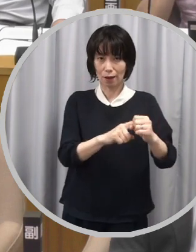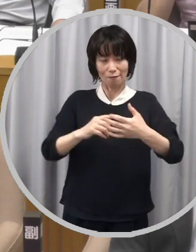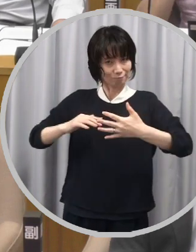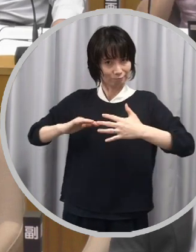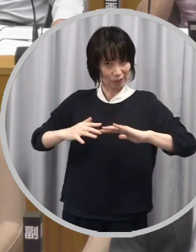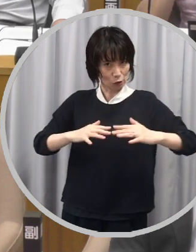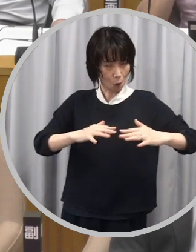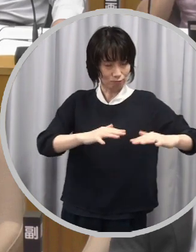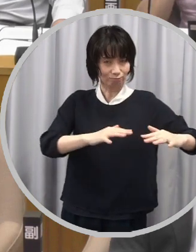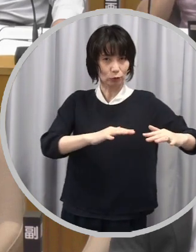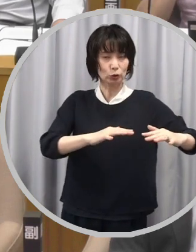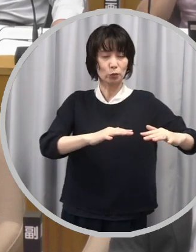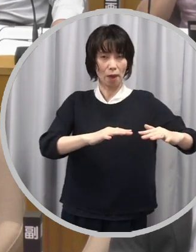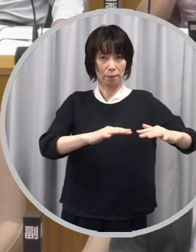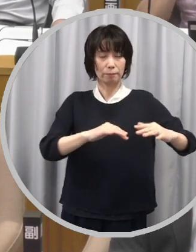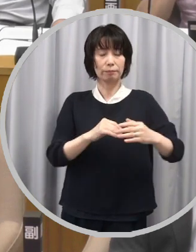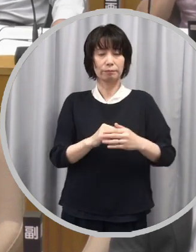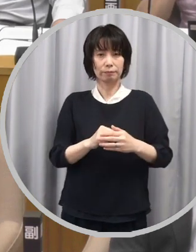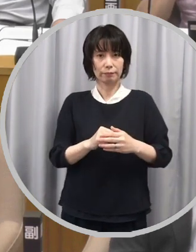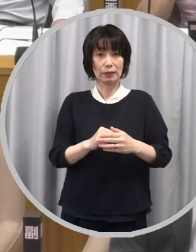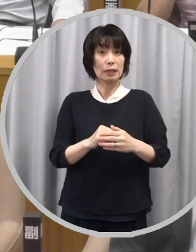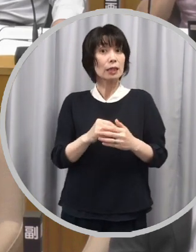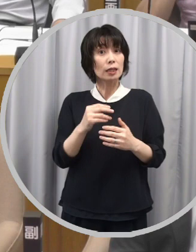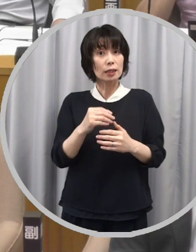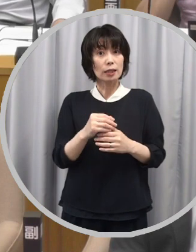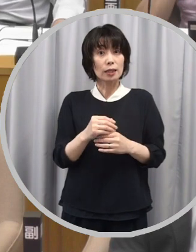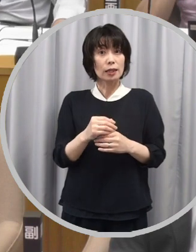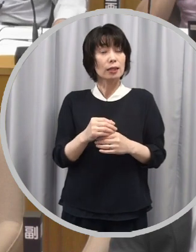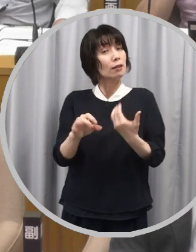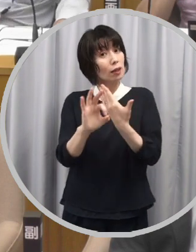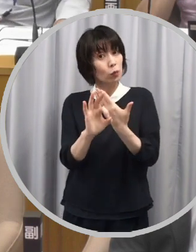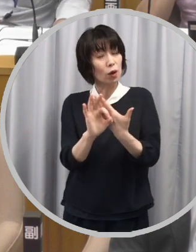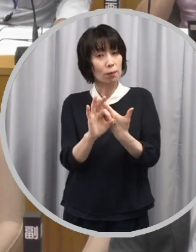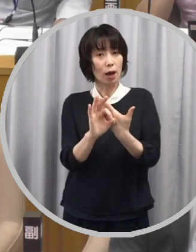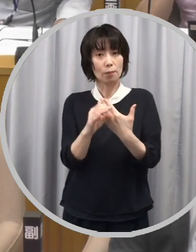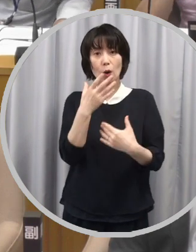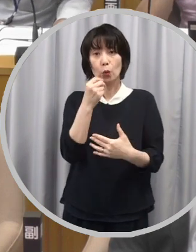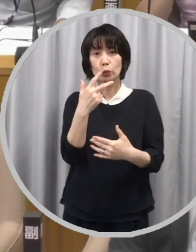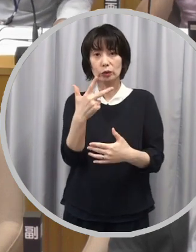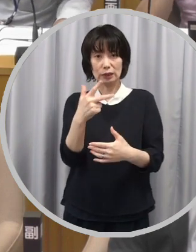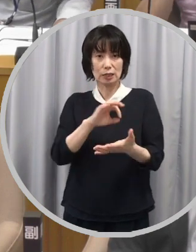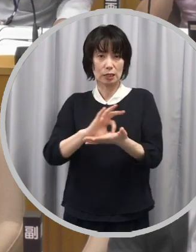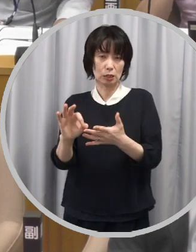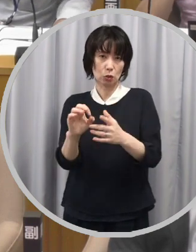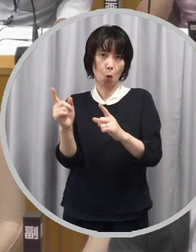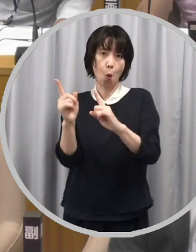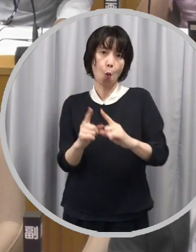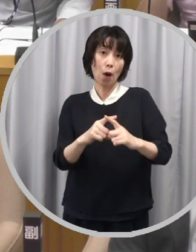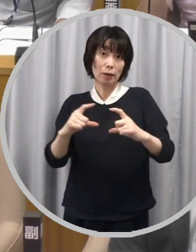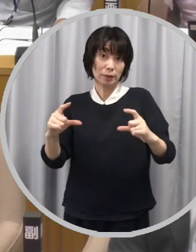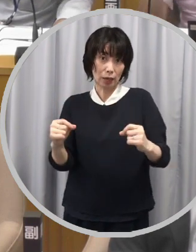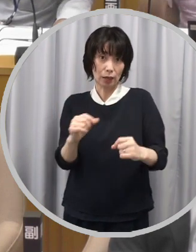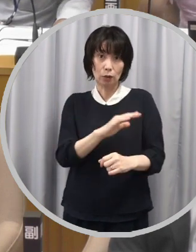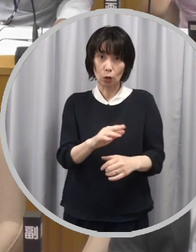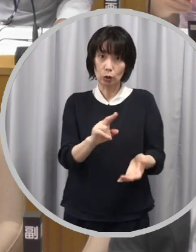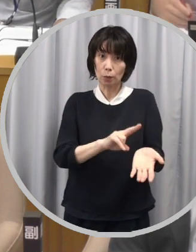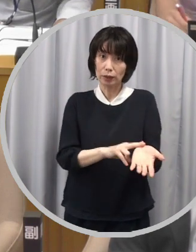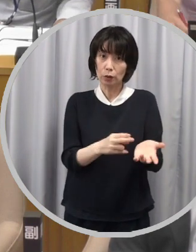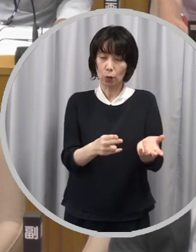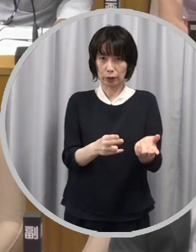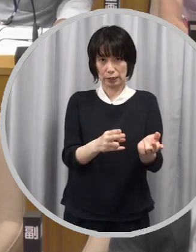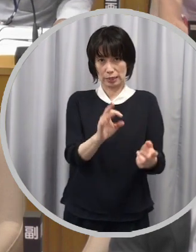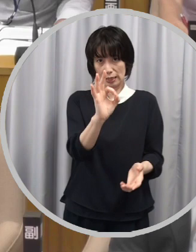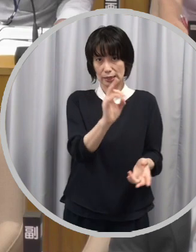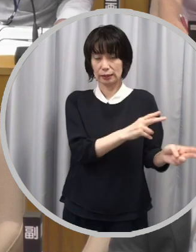論を進めるとともにですね、合わせて例えば福祉利用割引券、また子ども医療費の制度につい